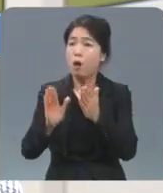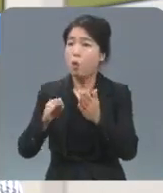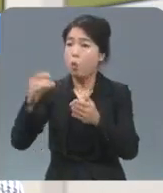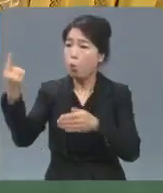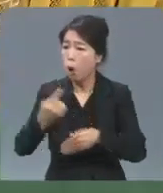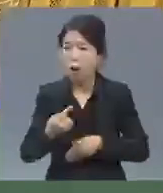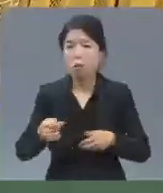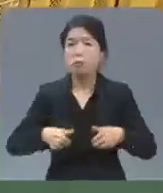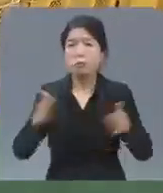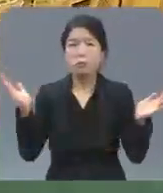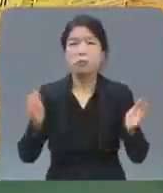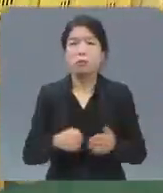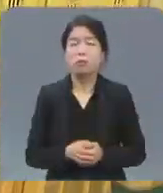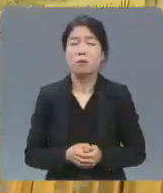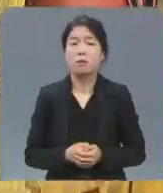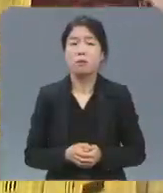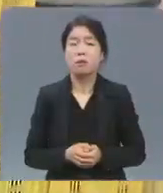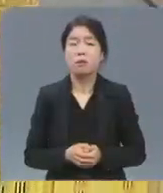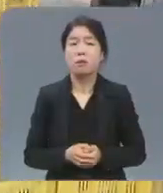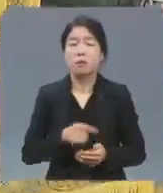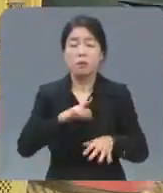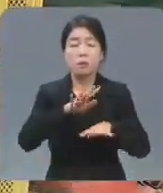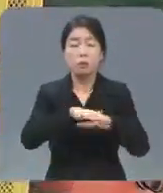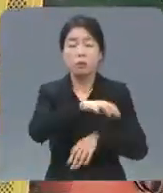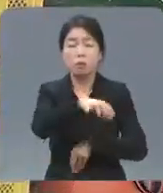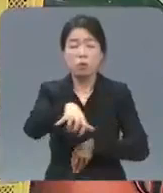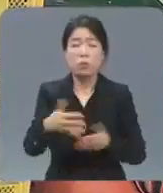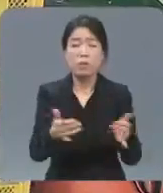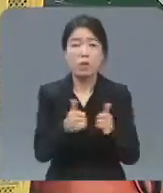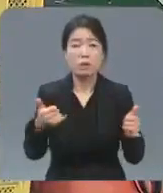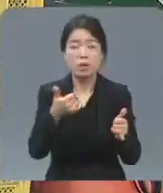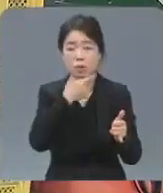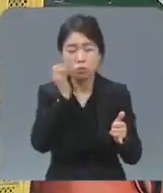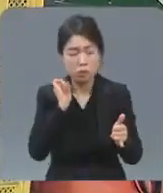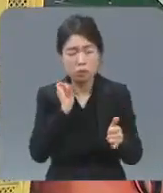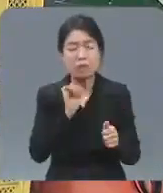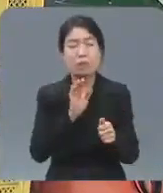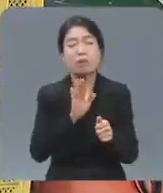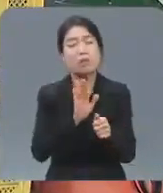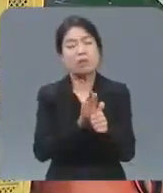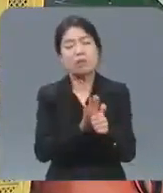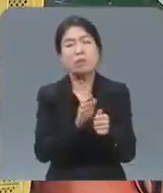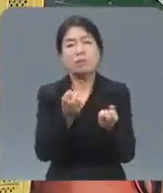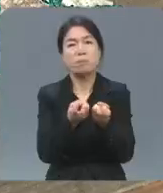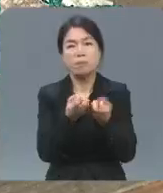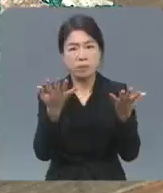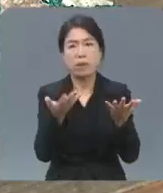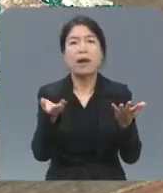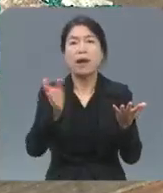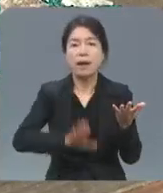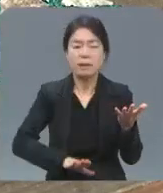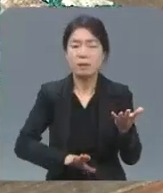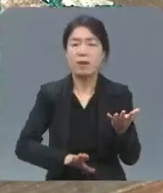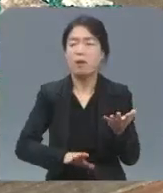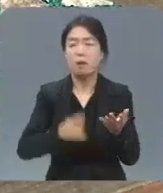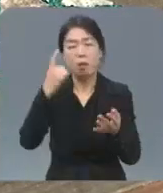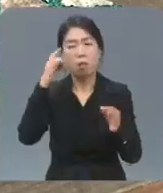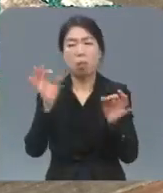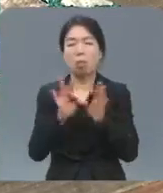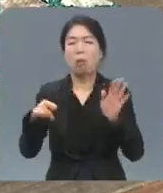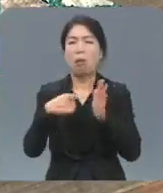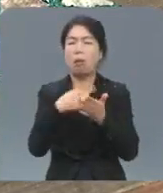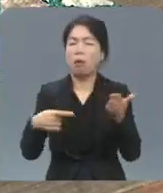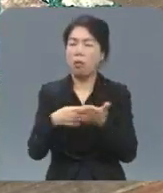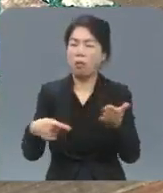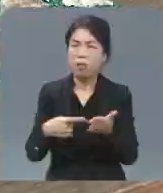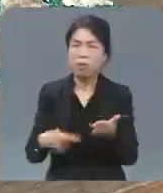되는데. 심각한 농어촌 일손 부족을 외면할 수 없어 떠밀리듯 MOU를 추진하지만 예상치 못한 부작용에